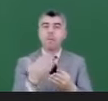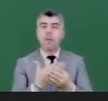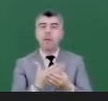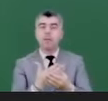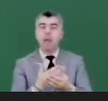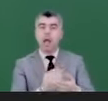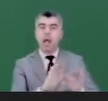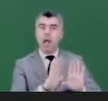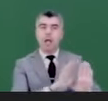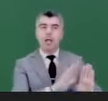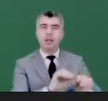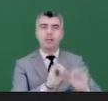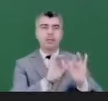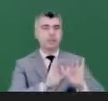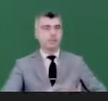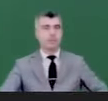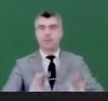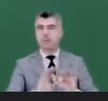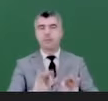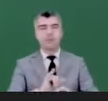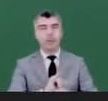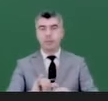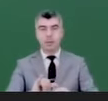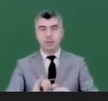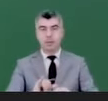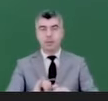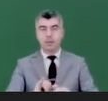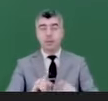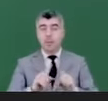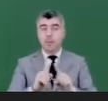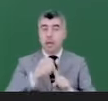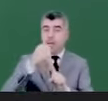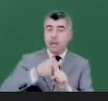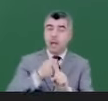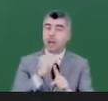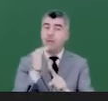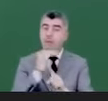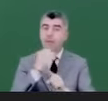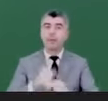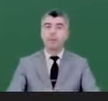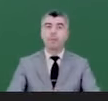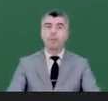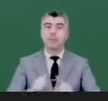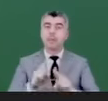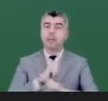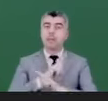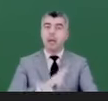الاخرى اللي هي مهمه واللي كنعرفو بانها تحتاج الى اصلاح عاجل وفي طلعتها